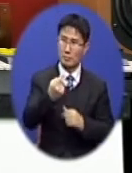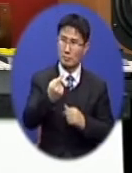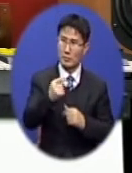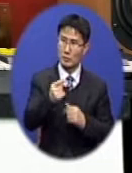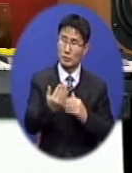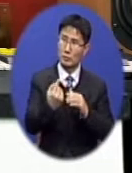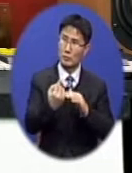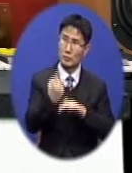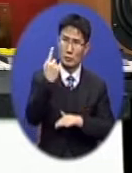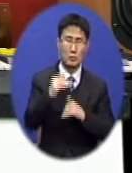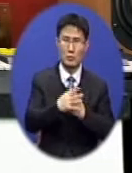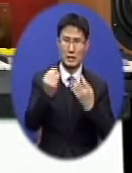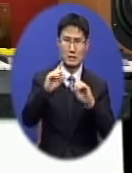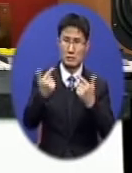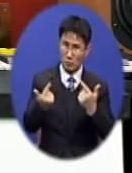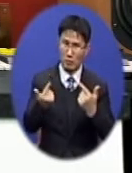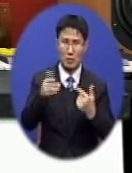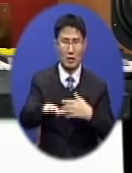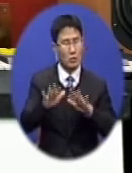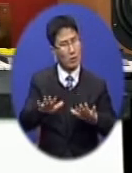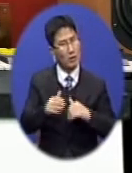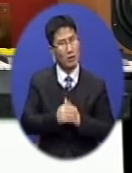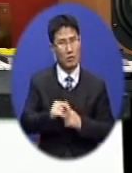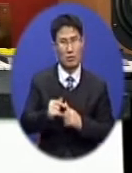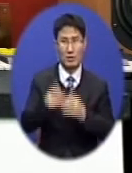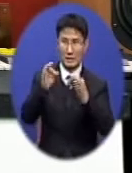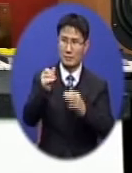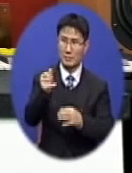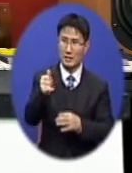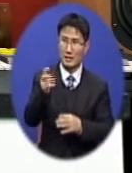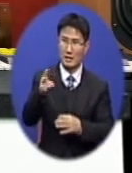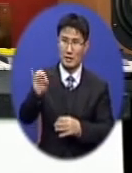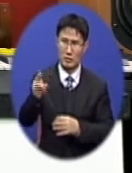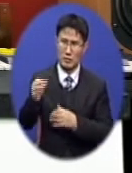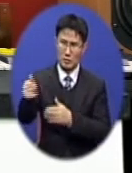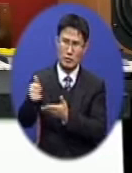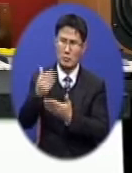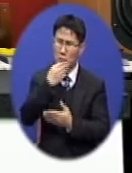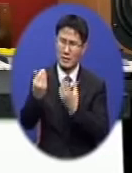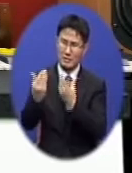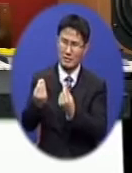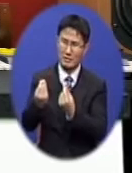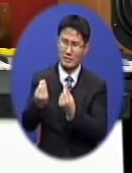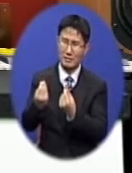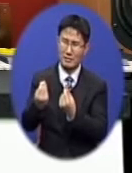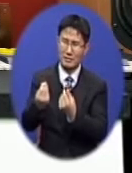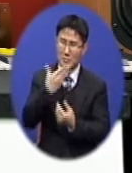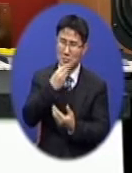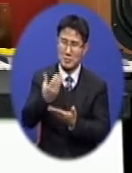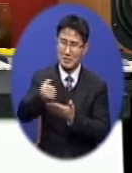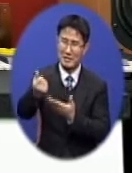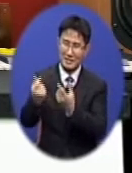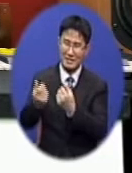날이 별로 드물거든요. 드물죠. 예. 야, 오늘 김혜영 씨가 네. 복 받은 날입니다. 아, 그리고 제가 기를 드리고 있습니다. 네,